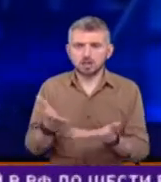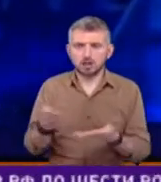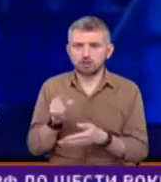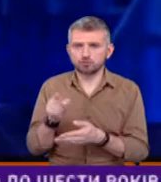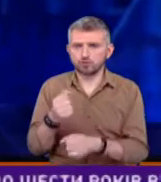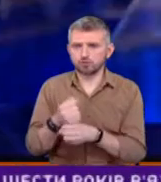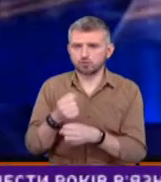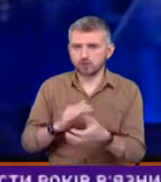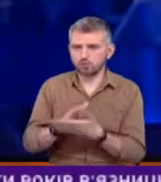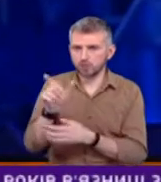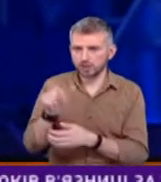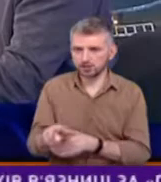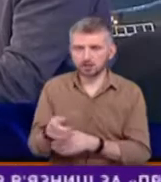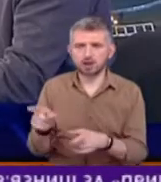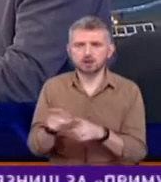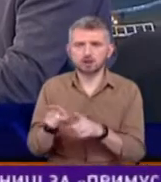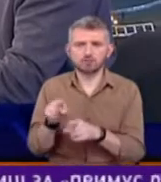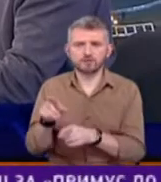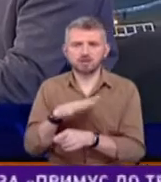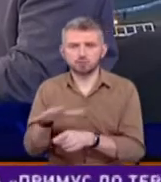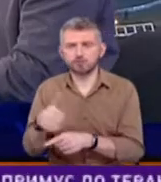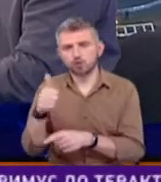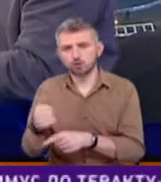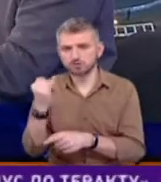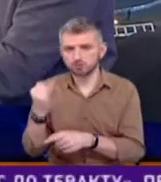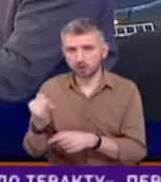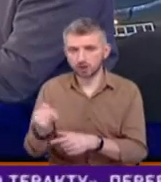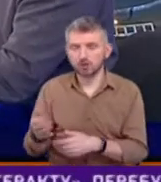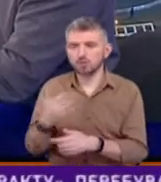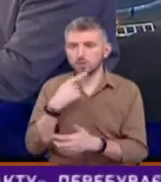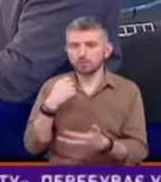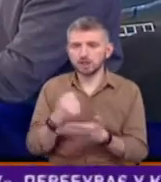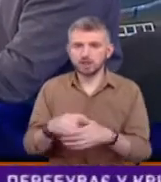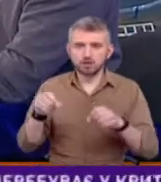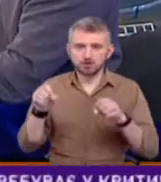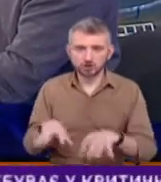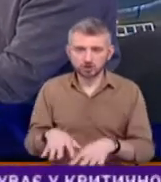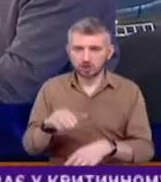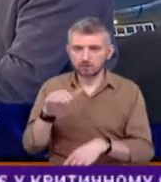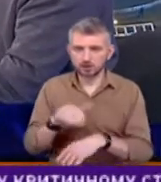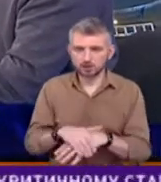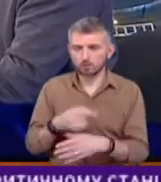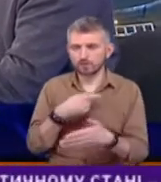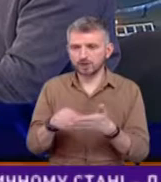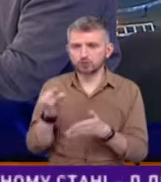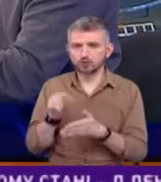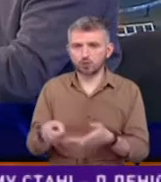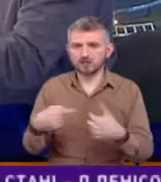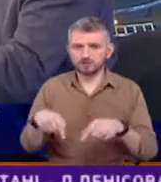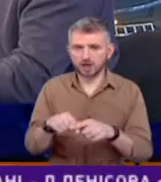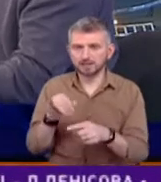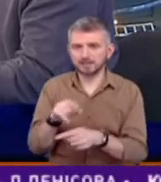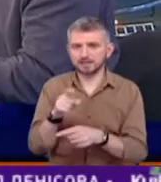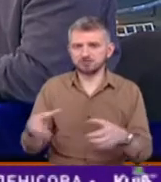нього зробила політика, яким би він не був хорошим чи поганим. І тому ми ухвалили рішення фактично виключити його із фракції і